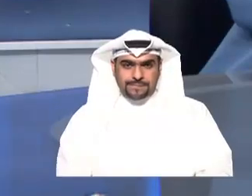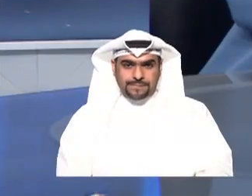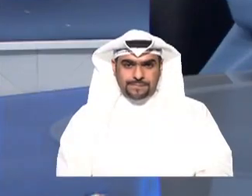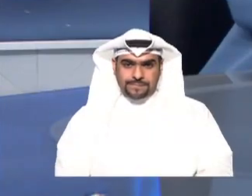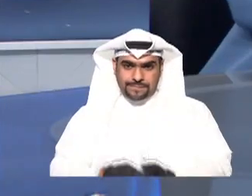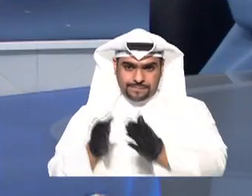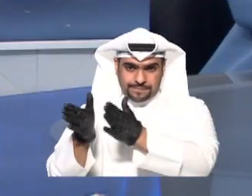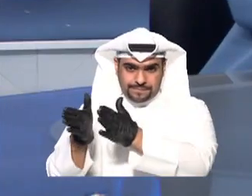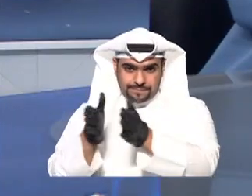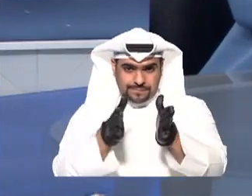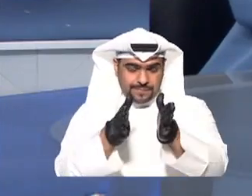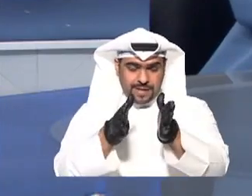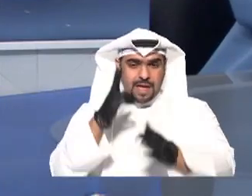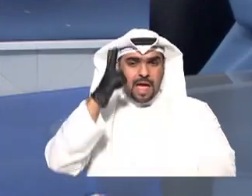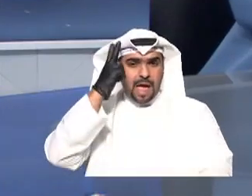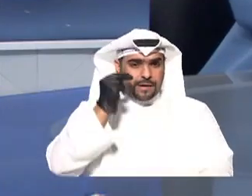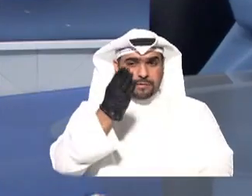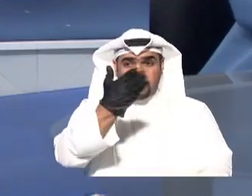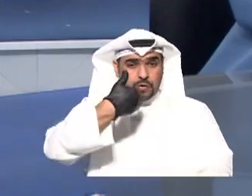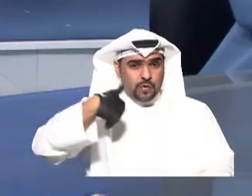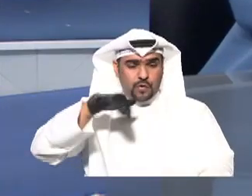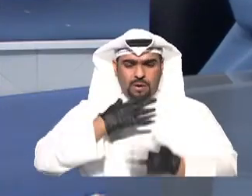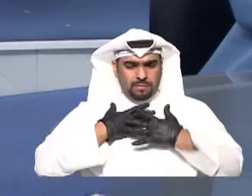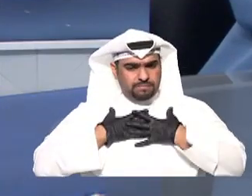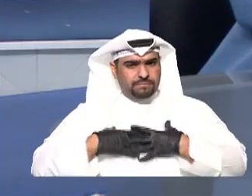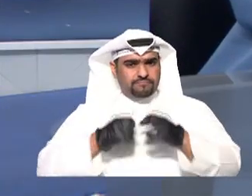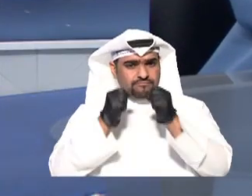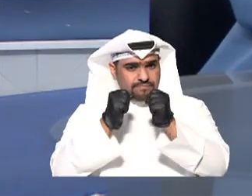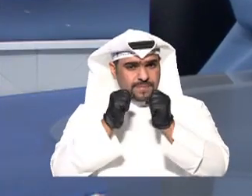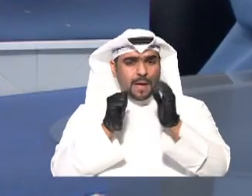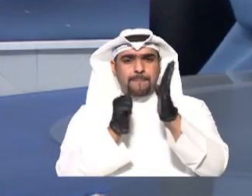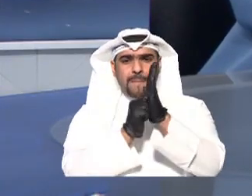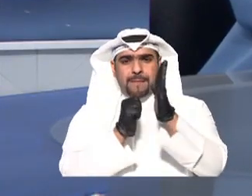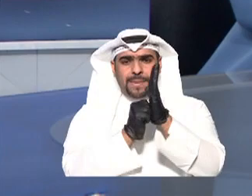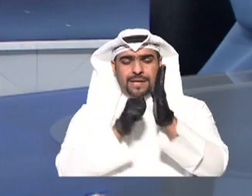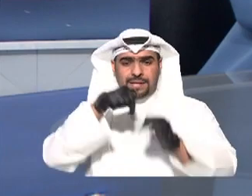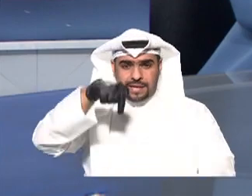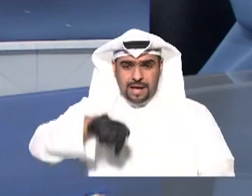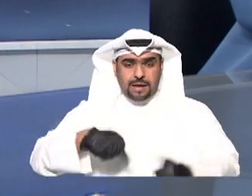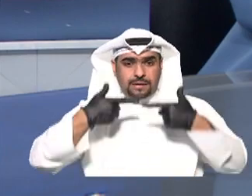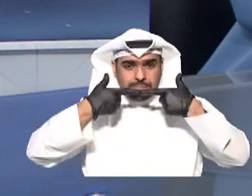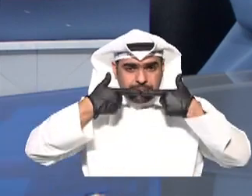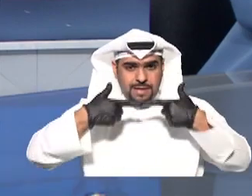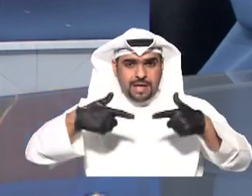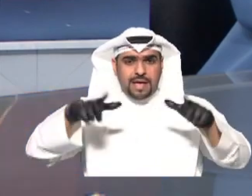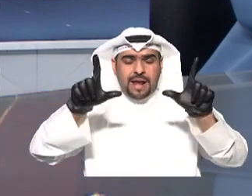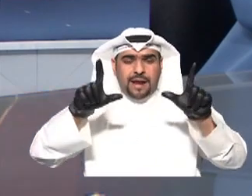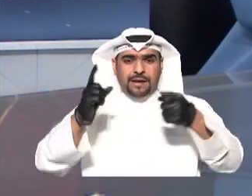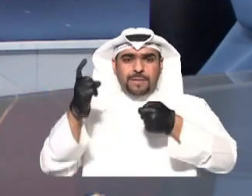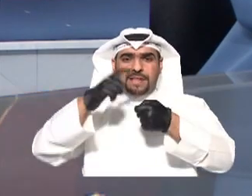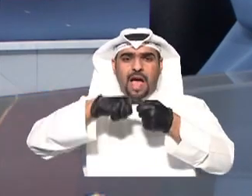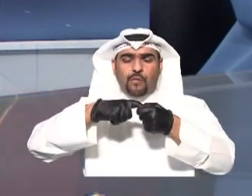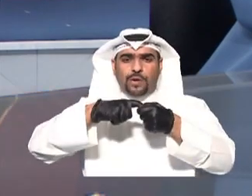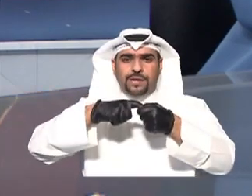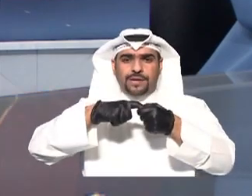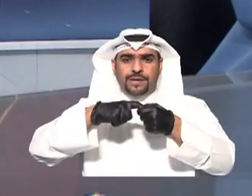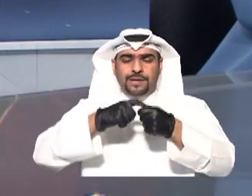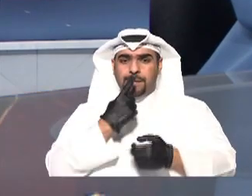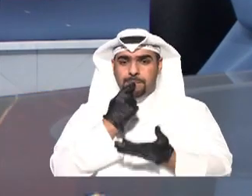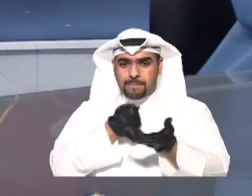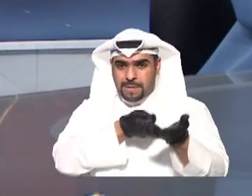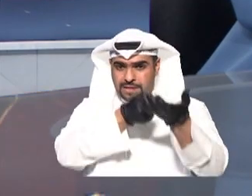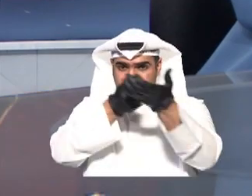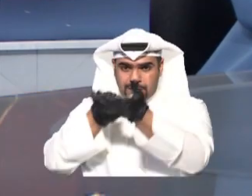نبيك سالم بالبيت عنوان الحملة المشتركة التي ستنطلق قريبا بالتعاون ما بين الإدارة العامة للإطفاء